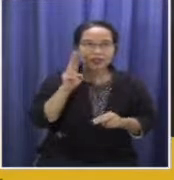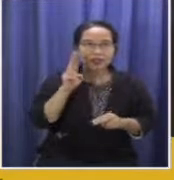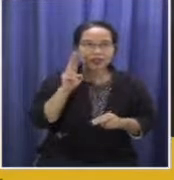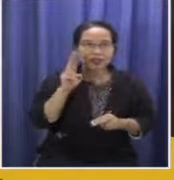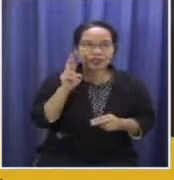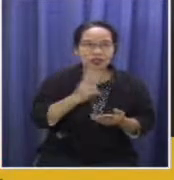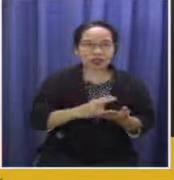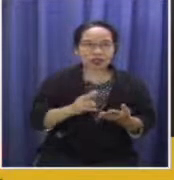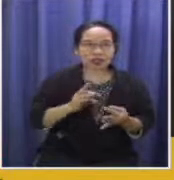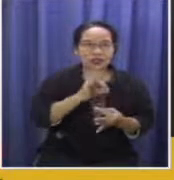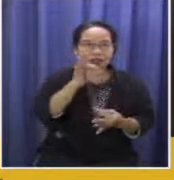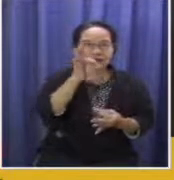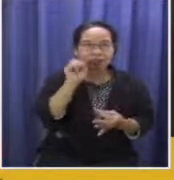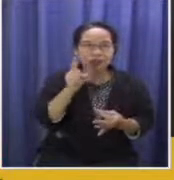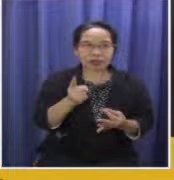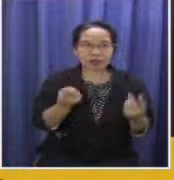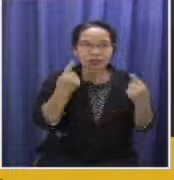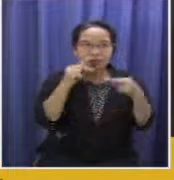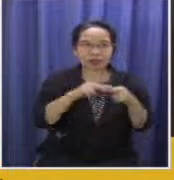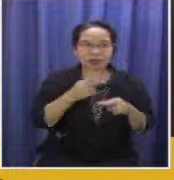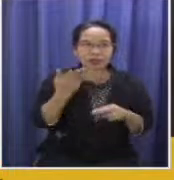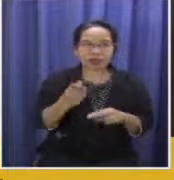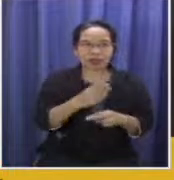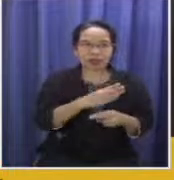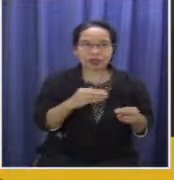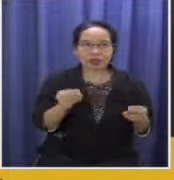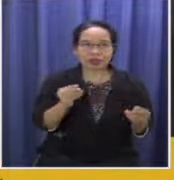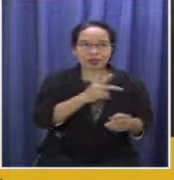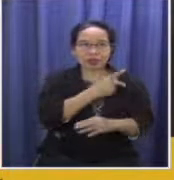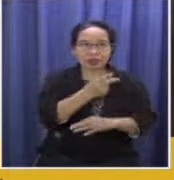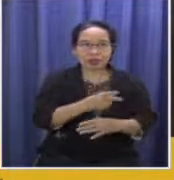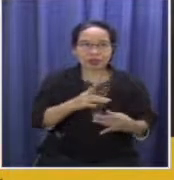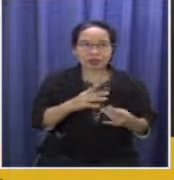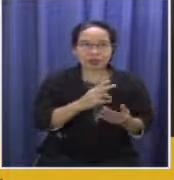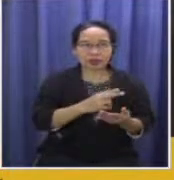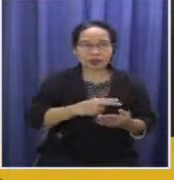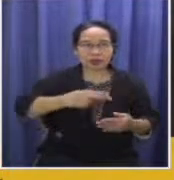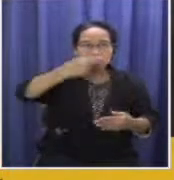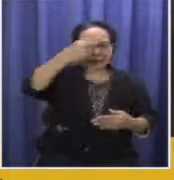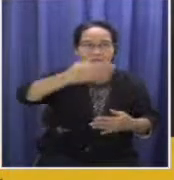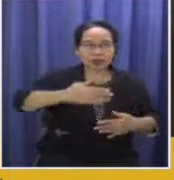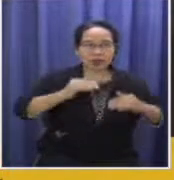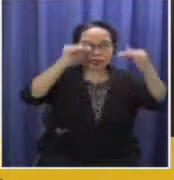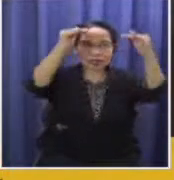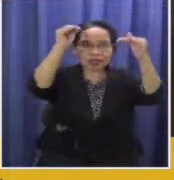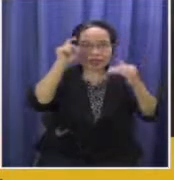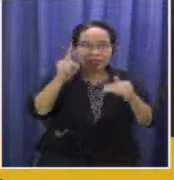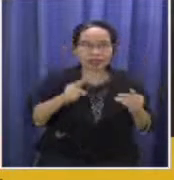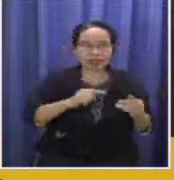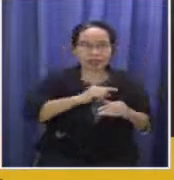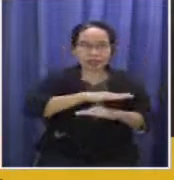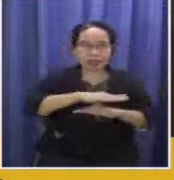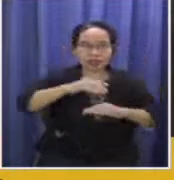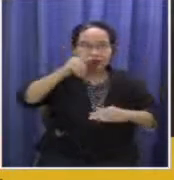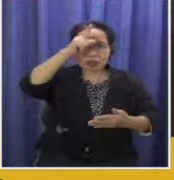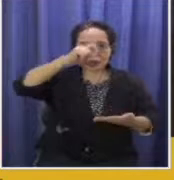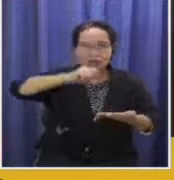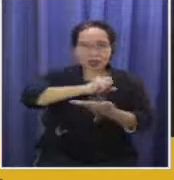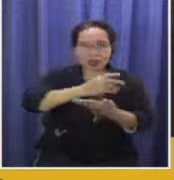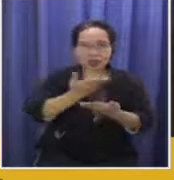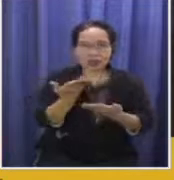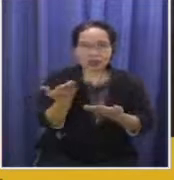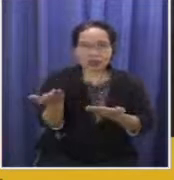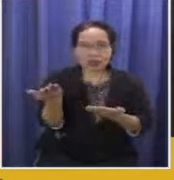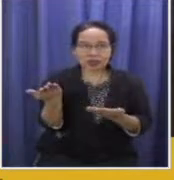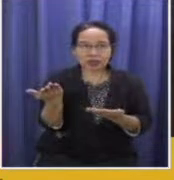भने, पवित्र आत्मा तिमीमा आउनुहुनेछ र सर्वोच्चका शक्तिको छाया तिमीमाथि पर्नेछ, यसै कारण